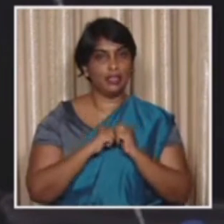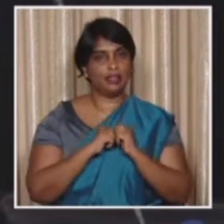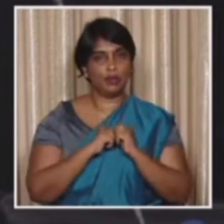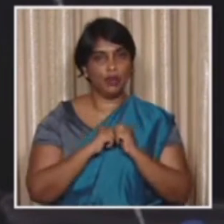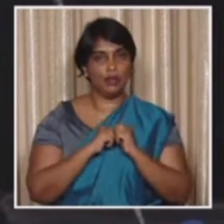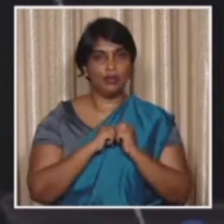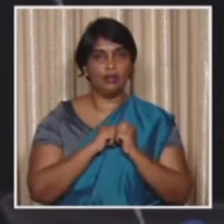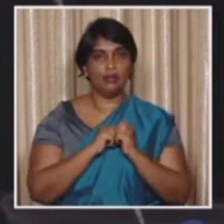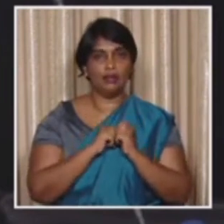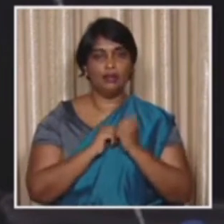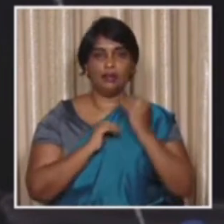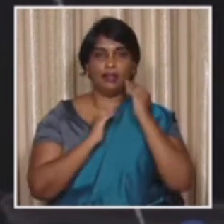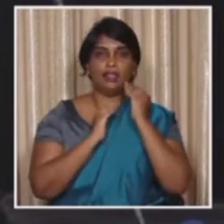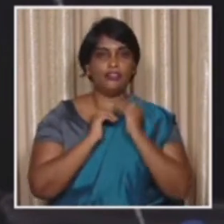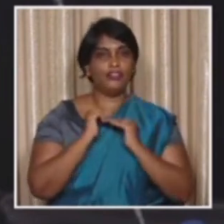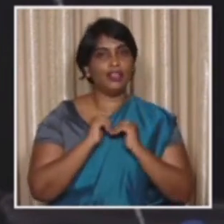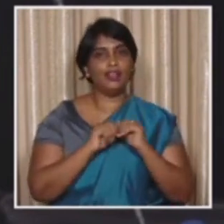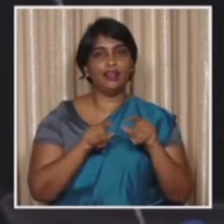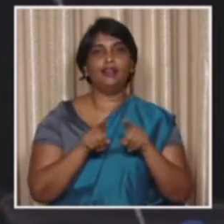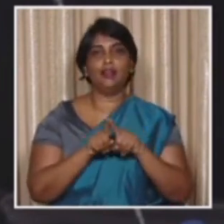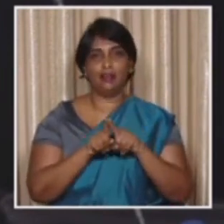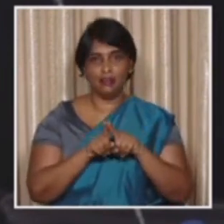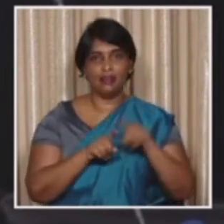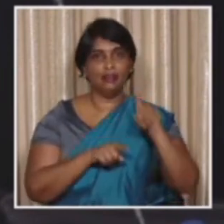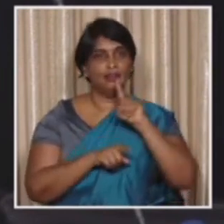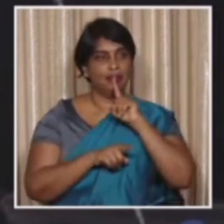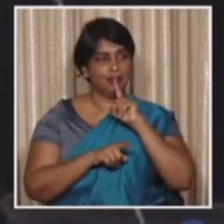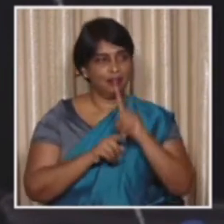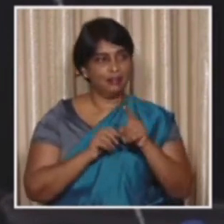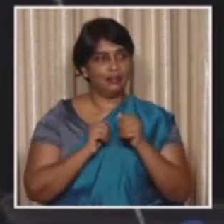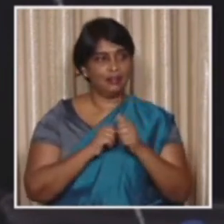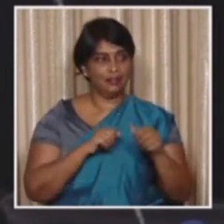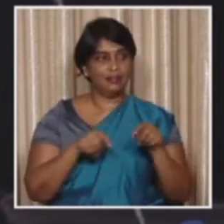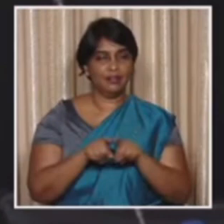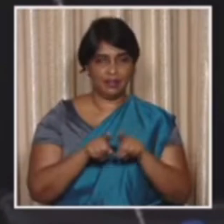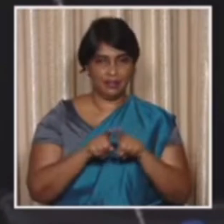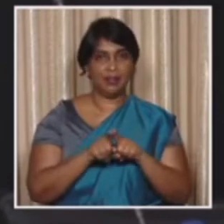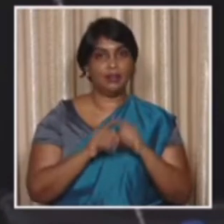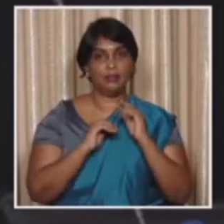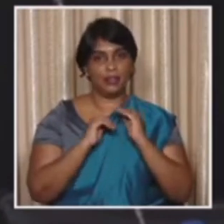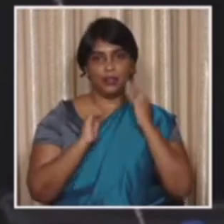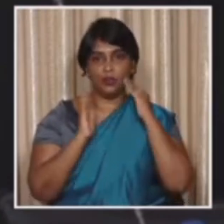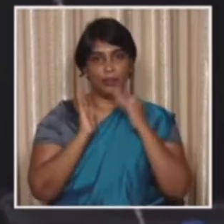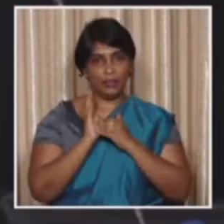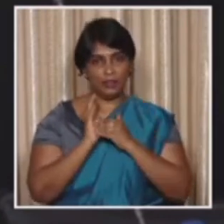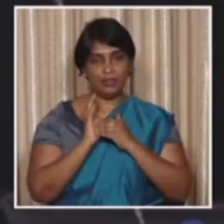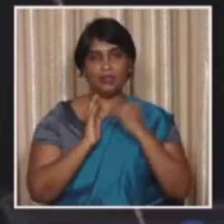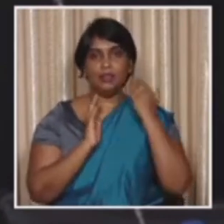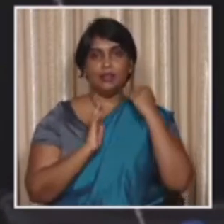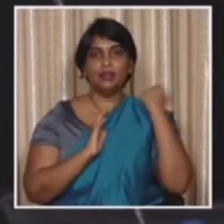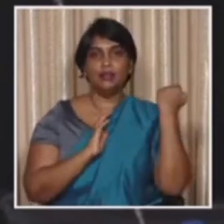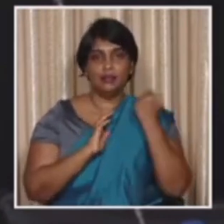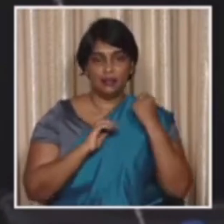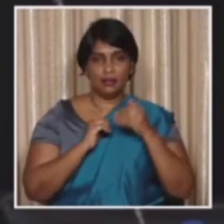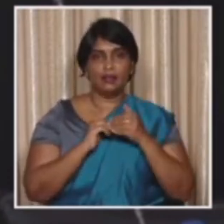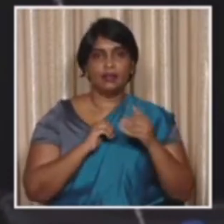panata tamunwansa kiwa wage tamunwansa kathawedi kiwa wage meka